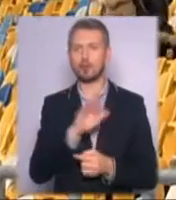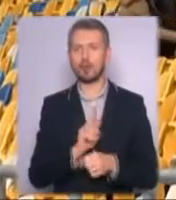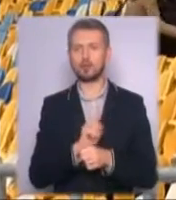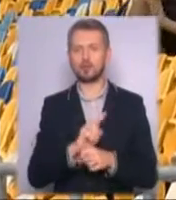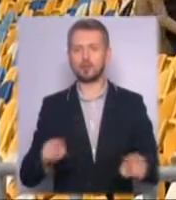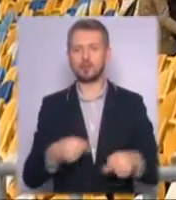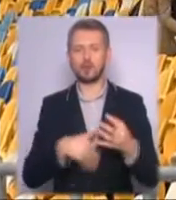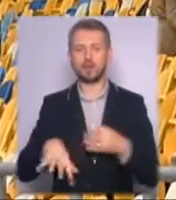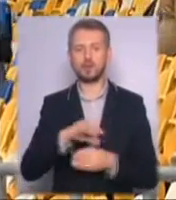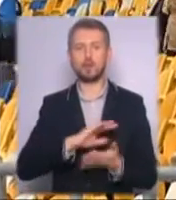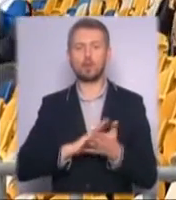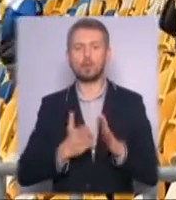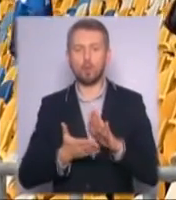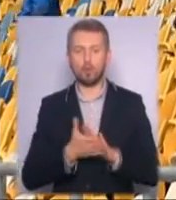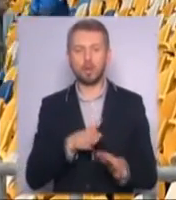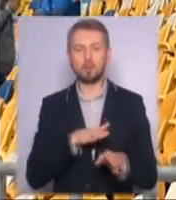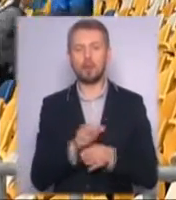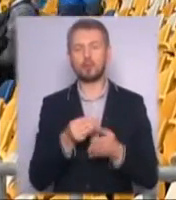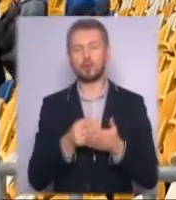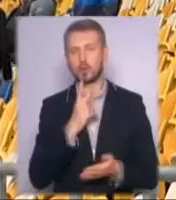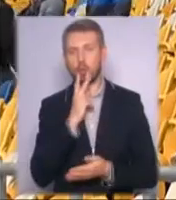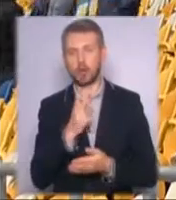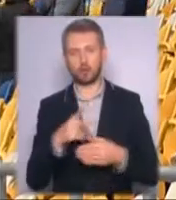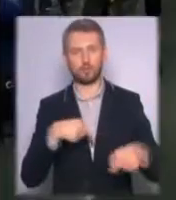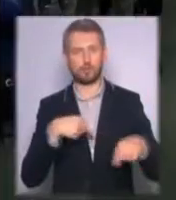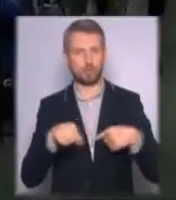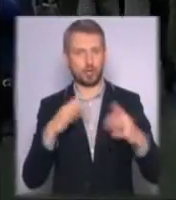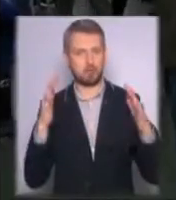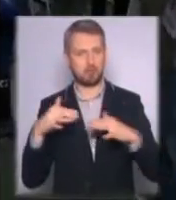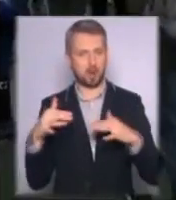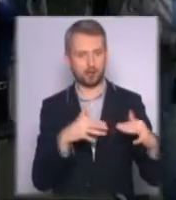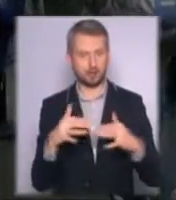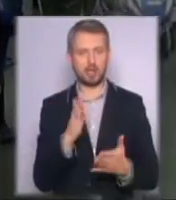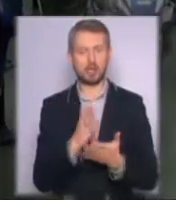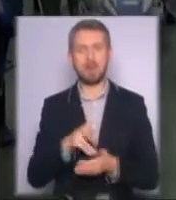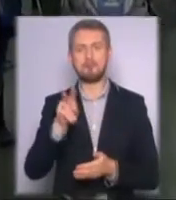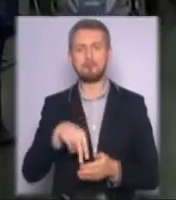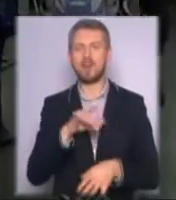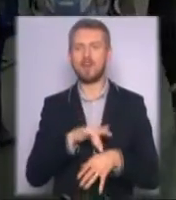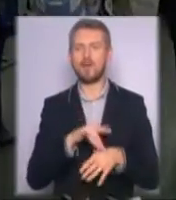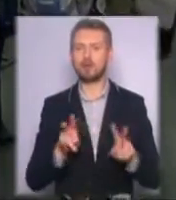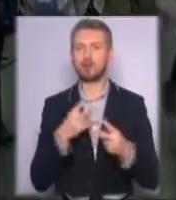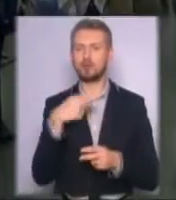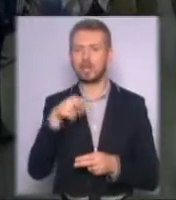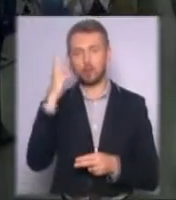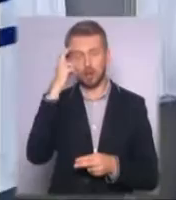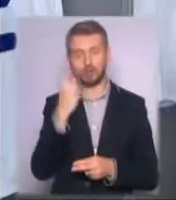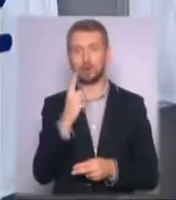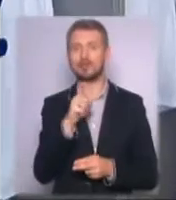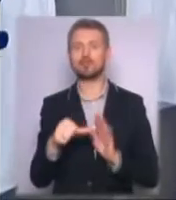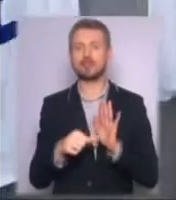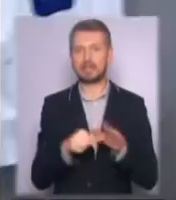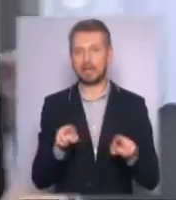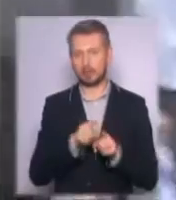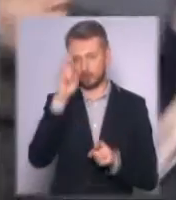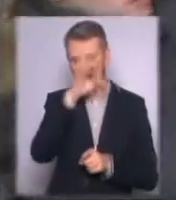створені усі умови повноцінного перегляду футбольних матчів. Існує парафан-клуб «Динамо Київ», один з шести таких в країні.